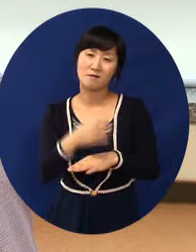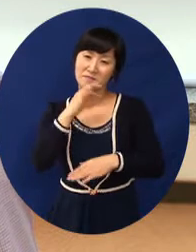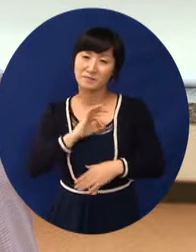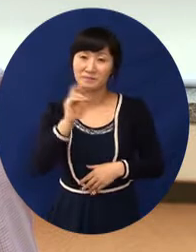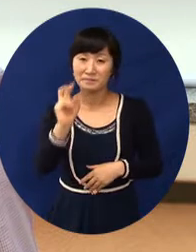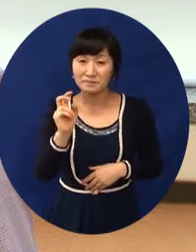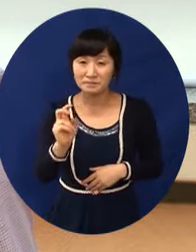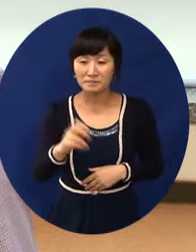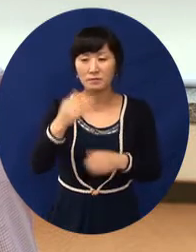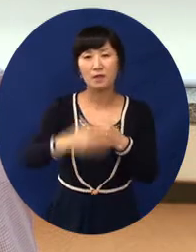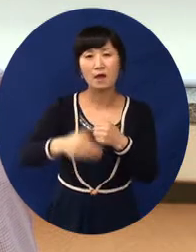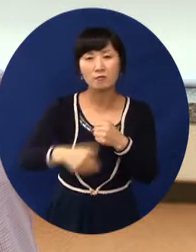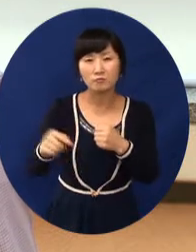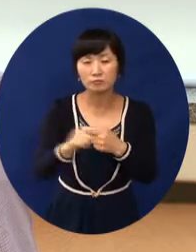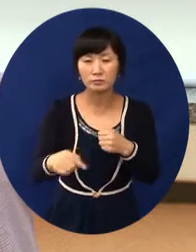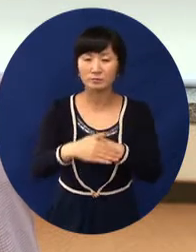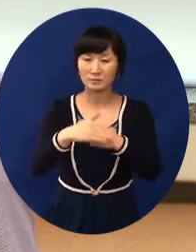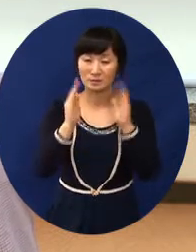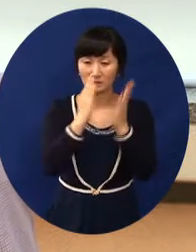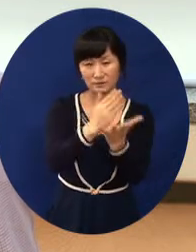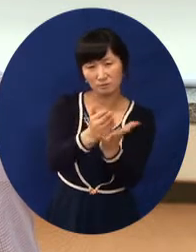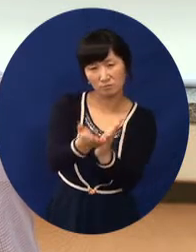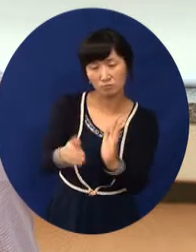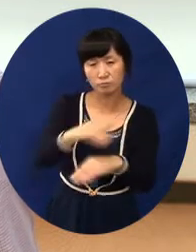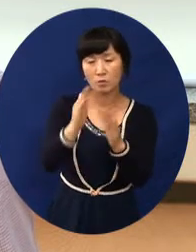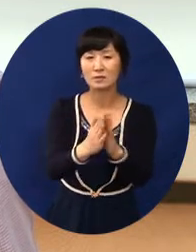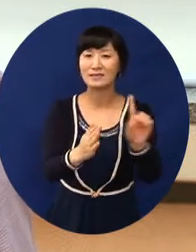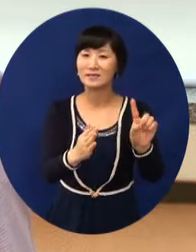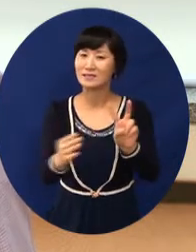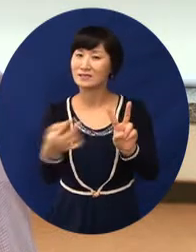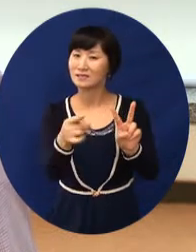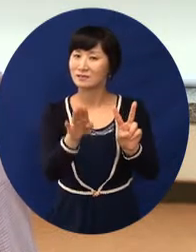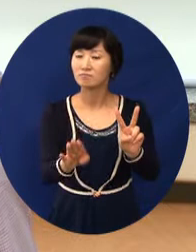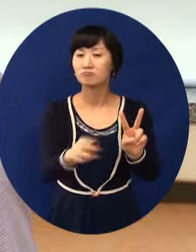됩니다. 특히 대구는 전 영역에서 1, 2등급의 비율이 높고